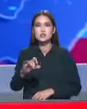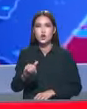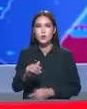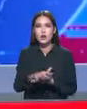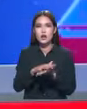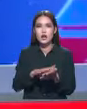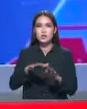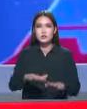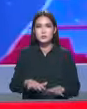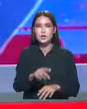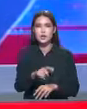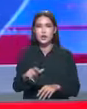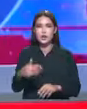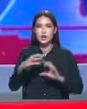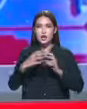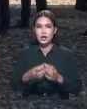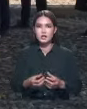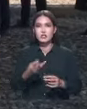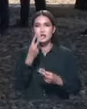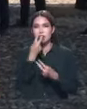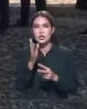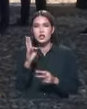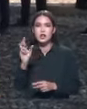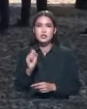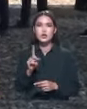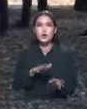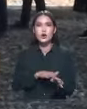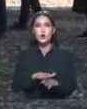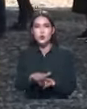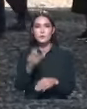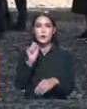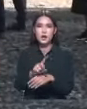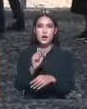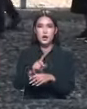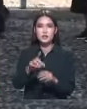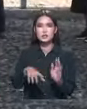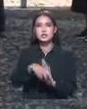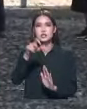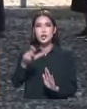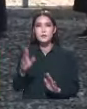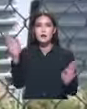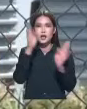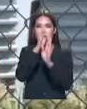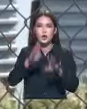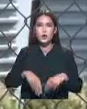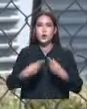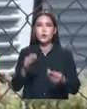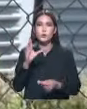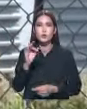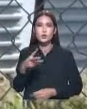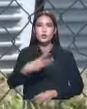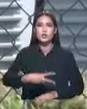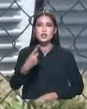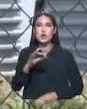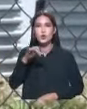этом заявили местные общественники. Это несмотря на то, что на выполнение этой задачи департамент экологии давал срок до